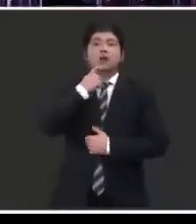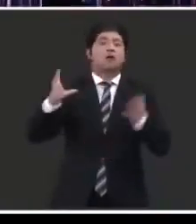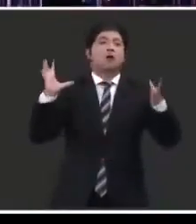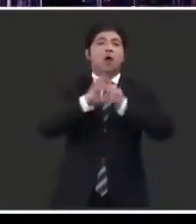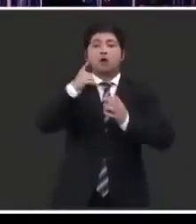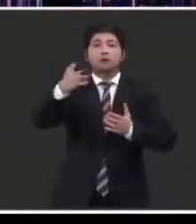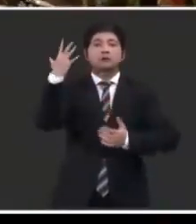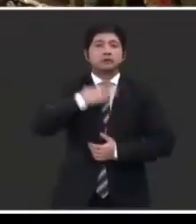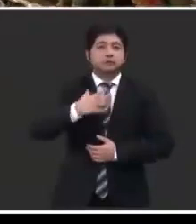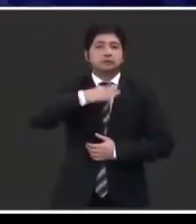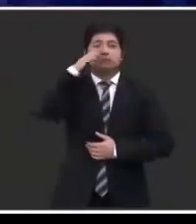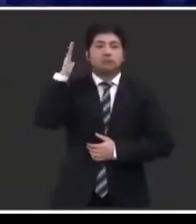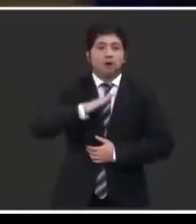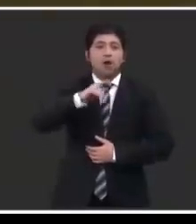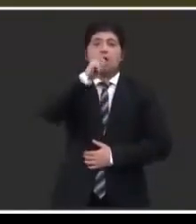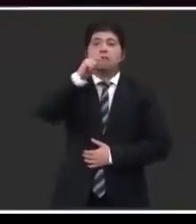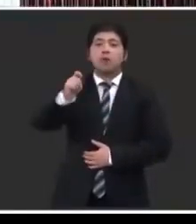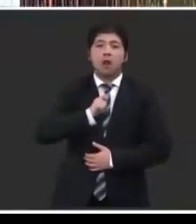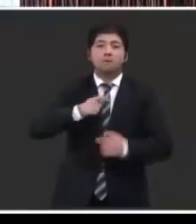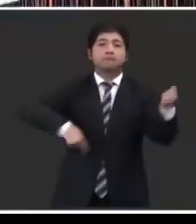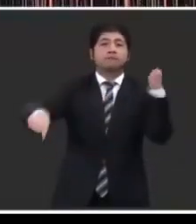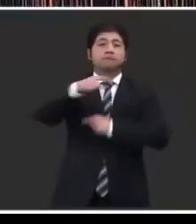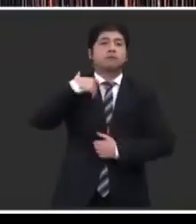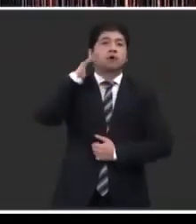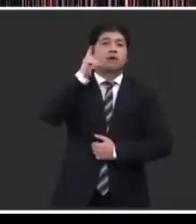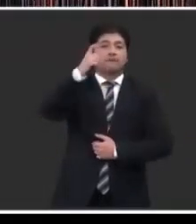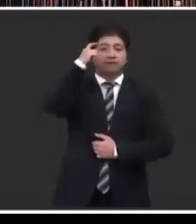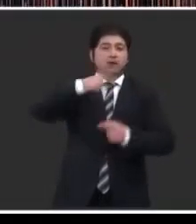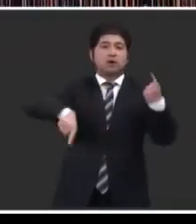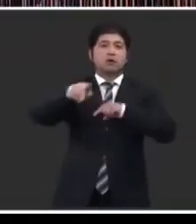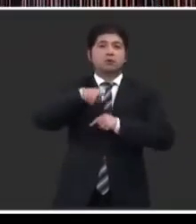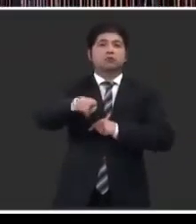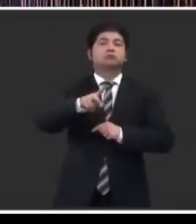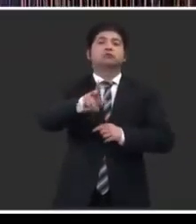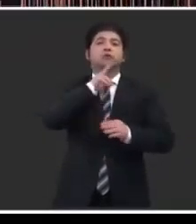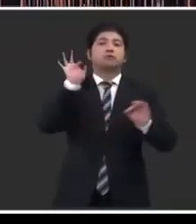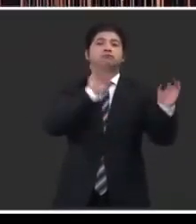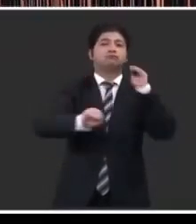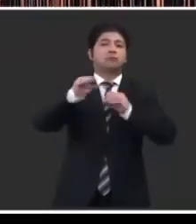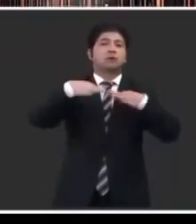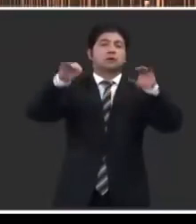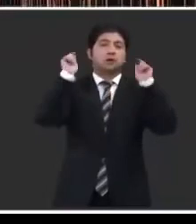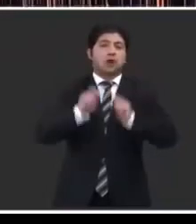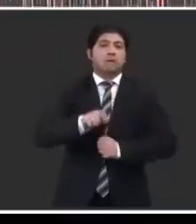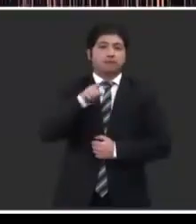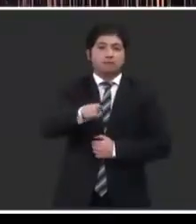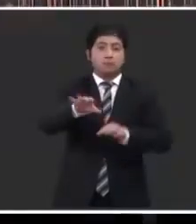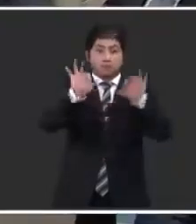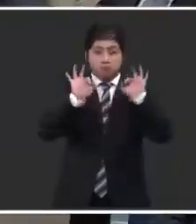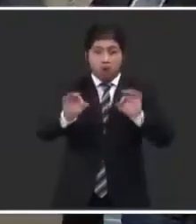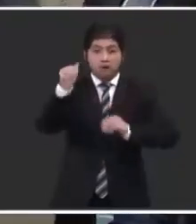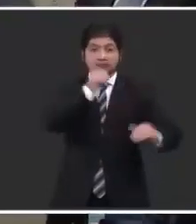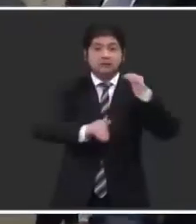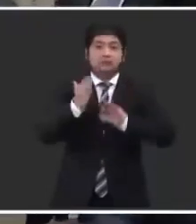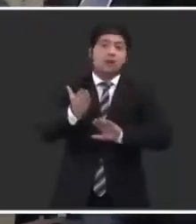beklentilerini tekliflerini alarak vizyonumuzu somutlaştıracağız Böylece seçimlerden